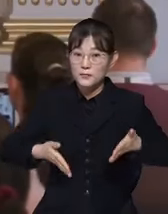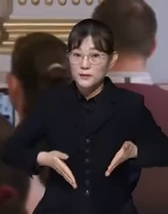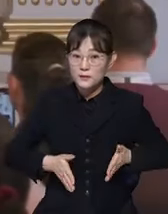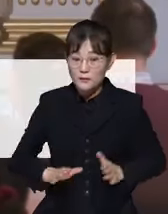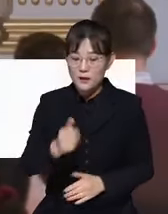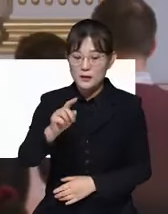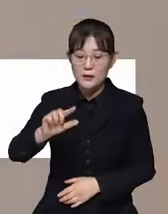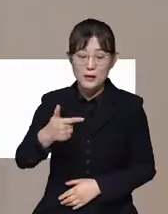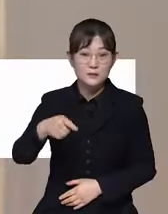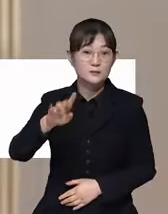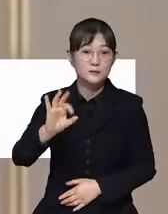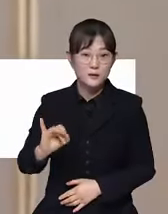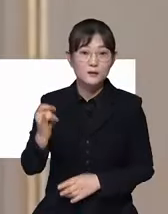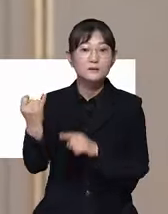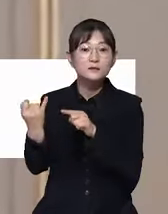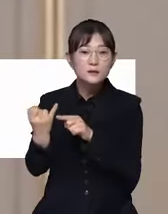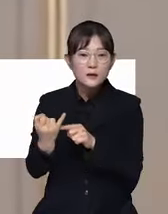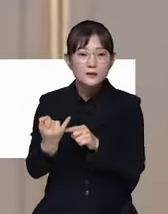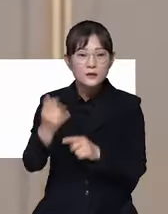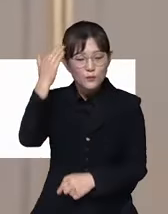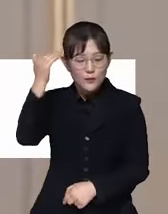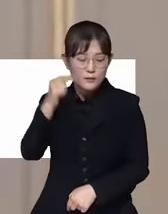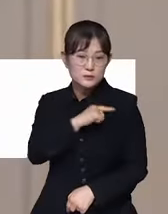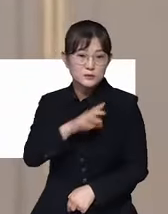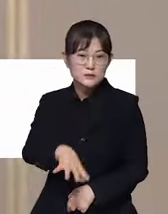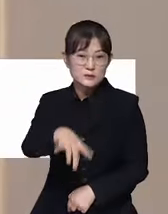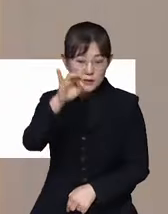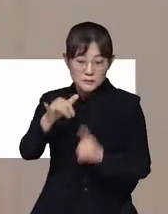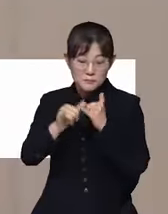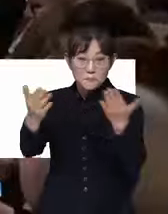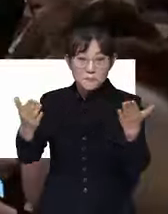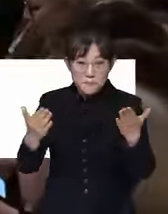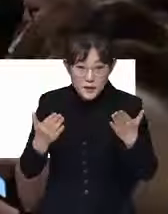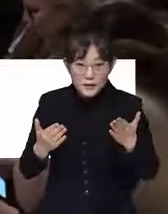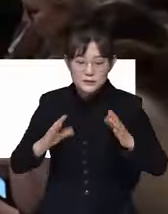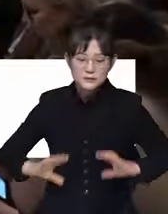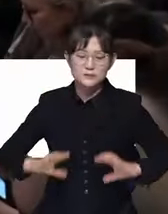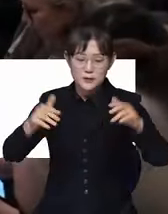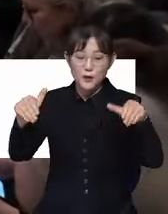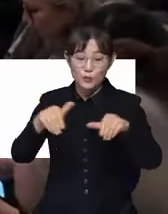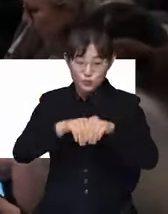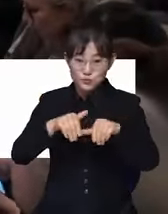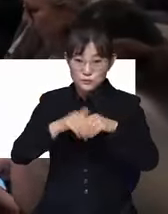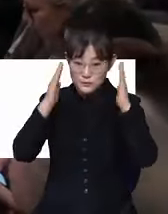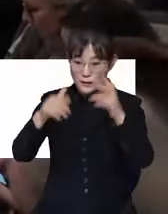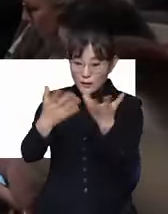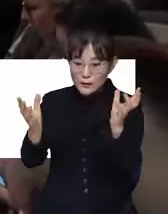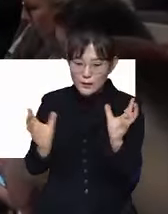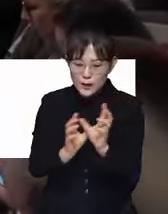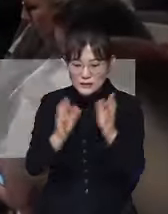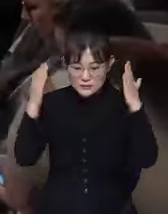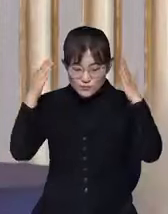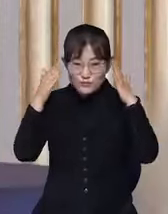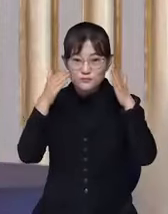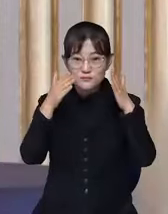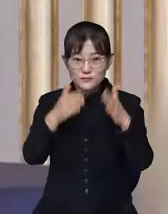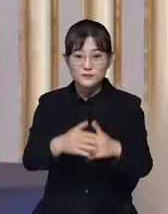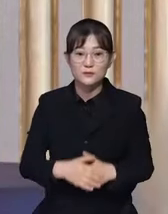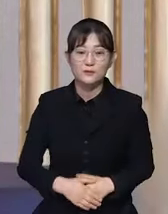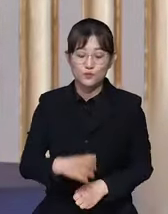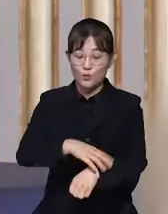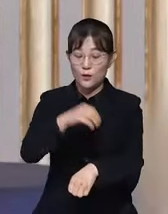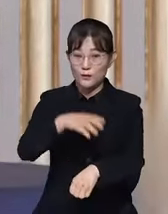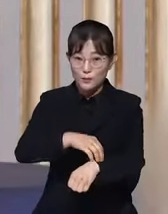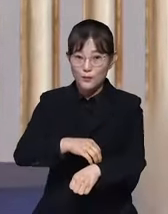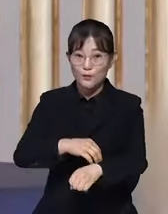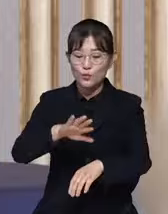소설가 한강이 우리나라 첫 노벨 문학상을 수상하며 세계 문학계에 주목을 받고 있습니다 스웨덴 노벨 위원회는